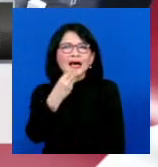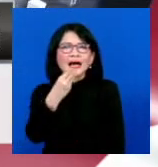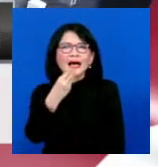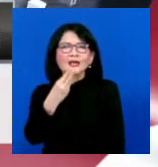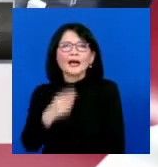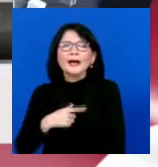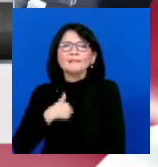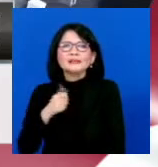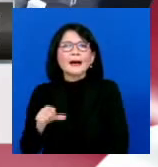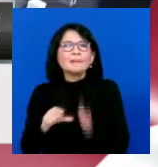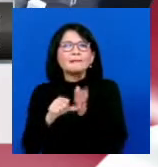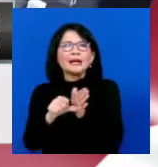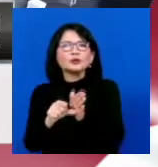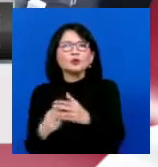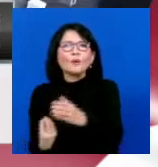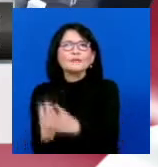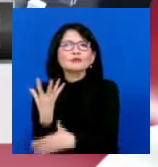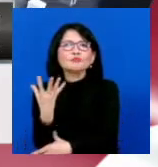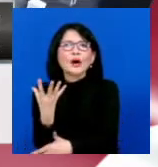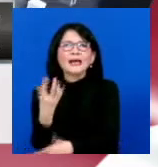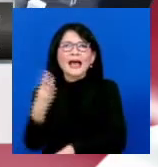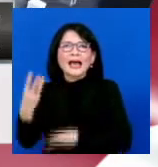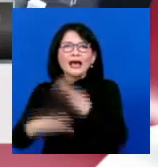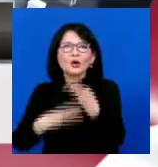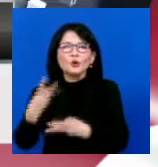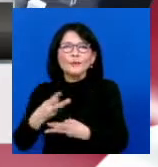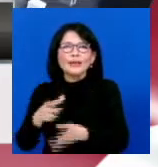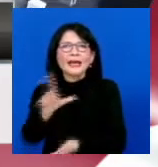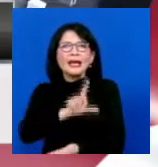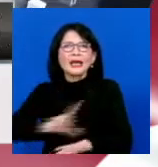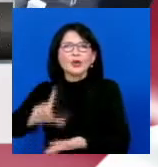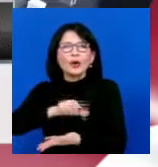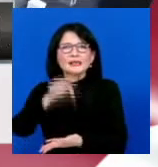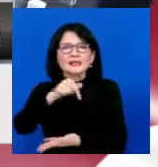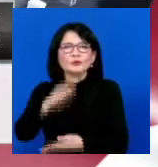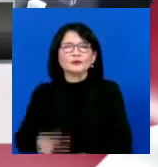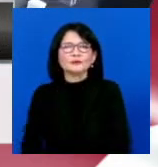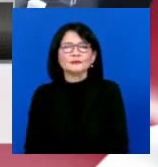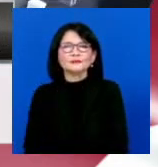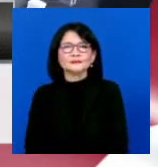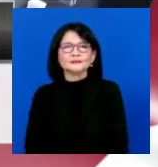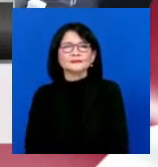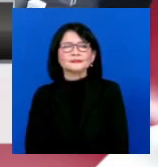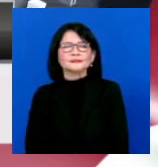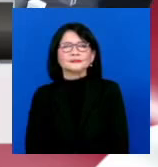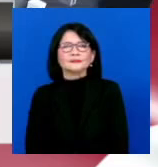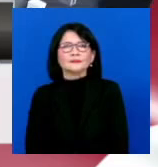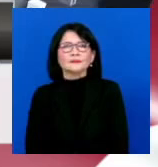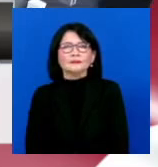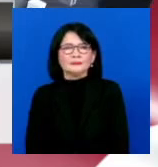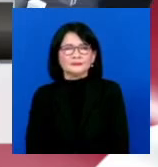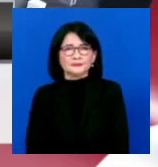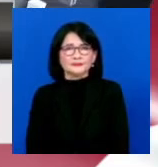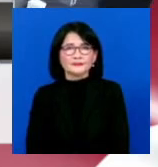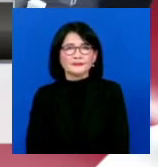kontribusi terhadap pertumbuhan ekonomi di mana lokasi itu berada Saya kira cukup demikian Masih